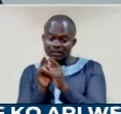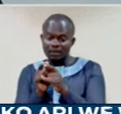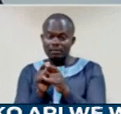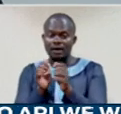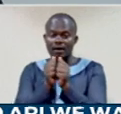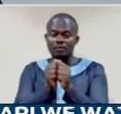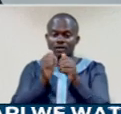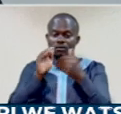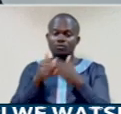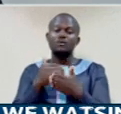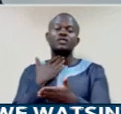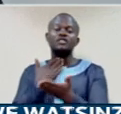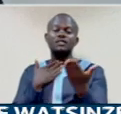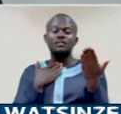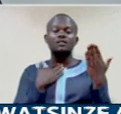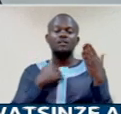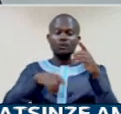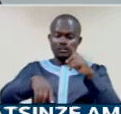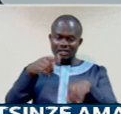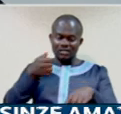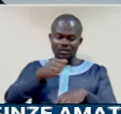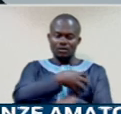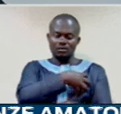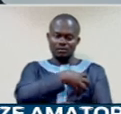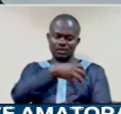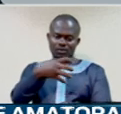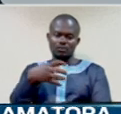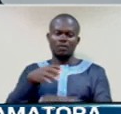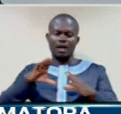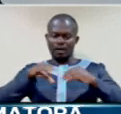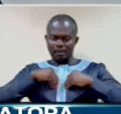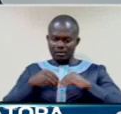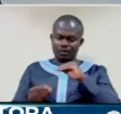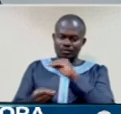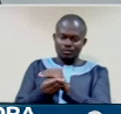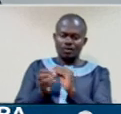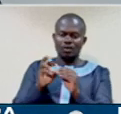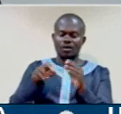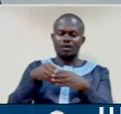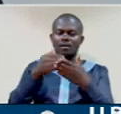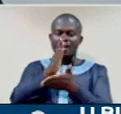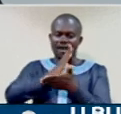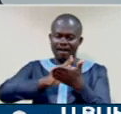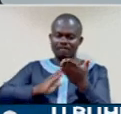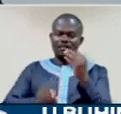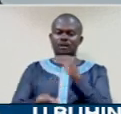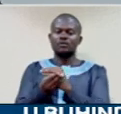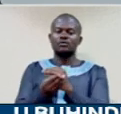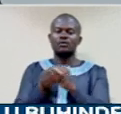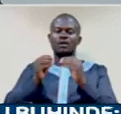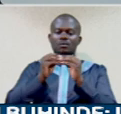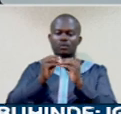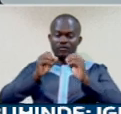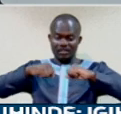n'ugomba n'ubashaka ushaka kwegukana iyo mitungo akabemerera ruswa cyangwa se akabaha n'igice cya ruswa